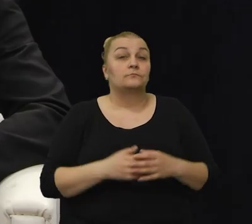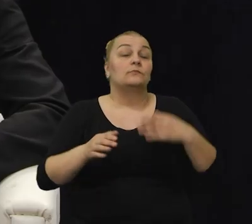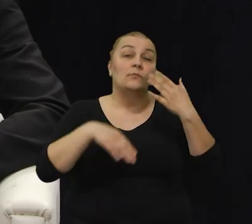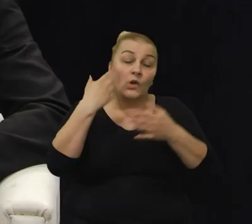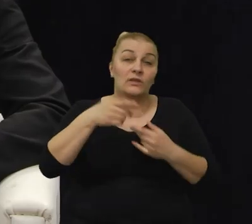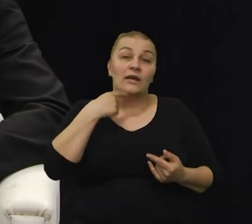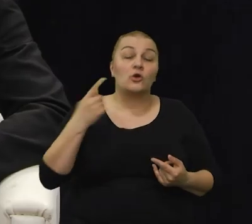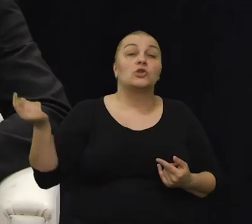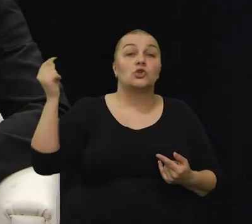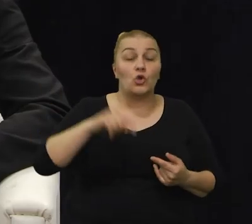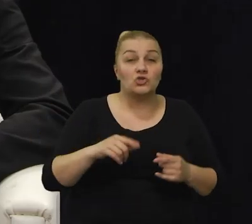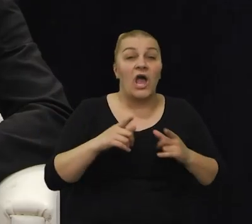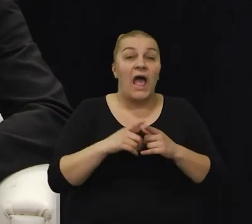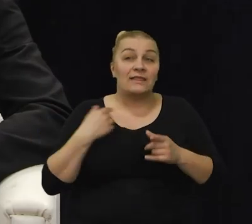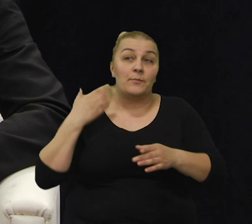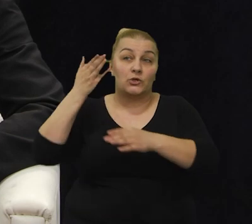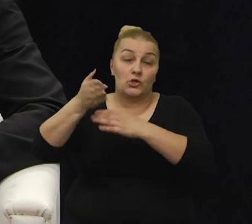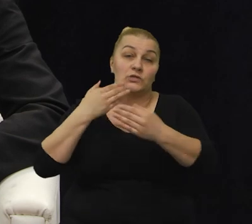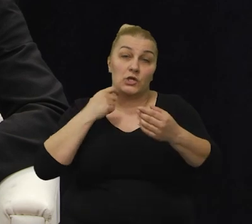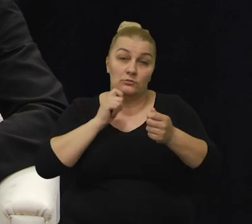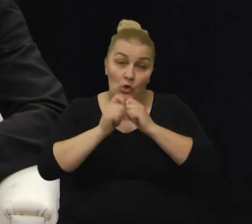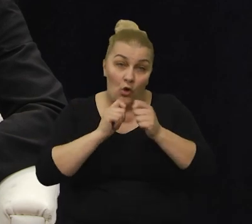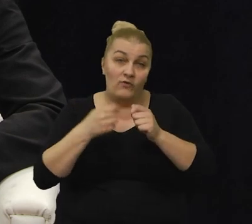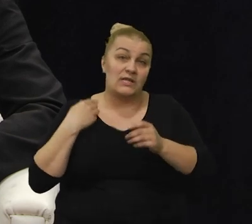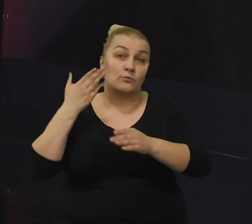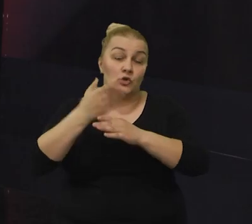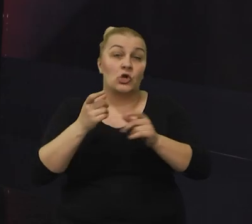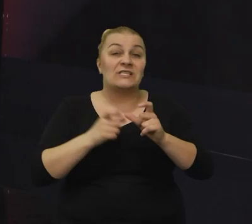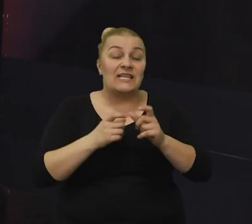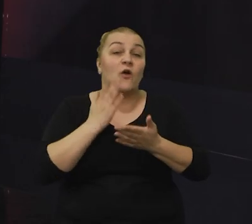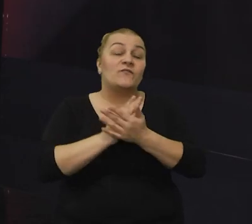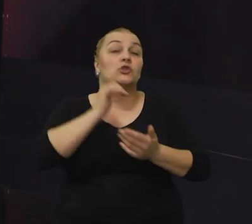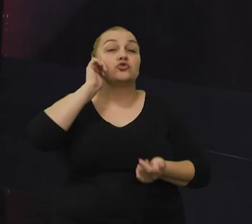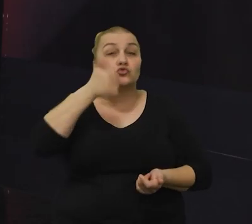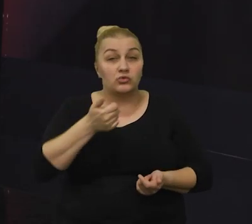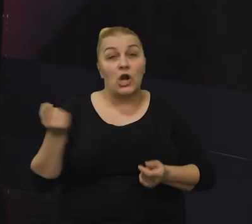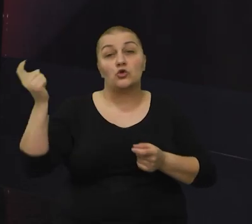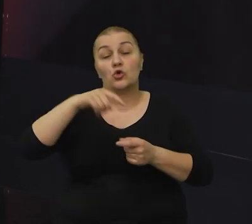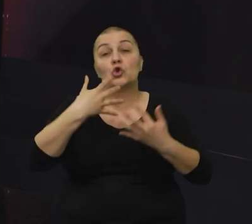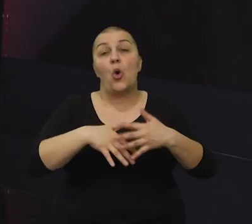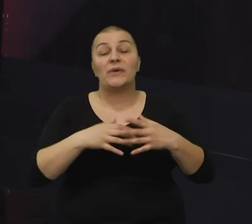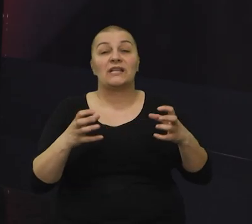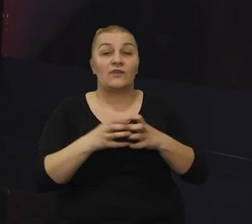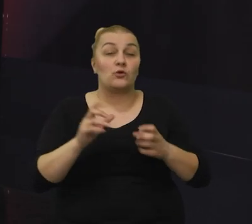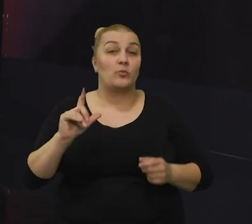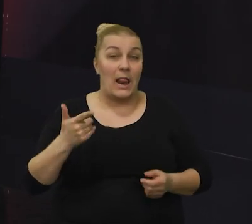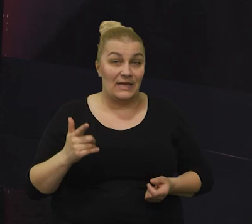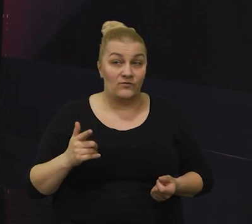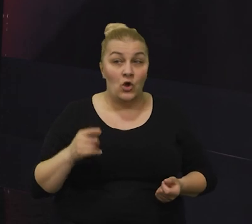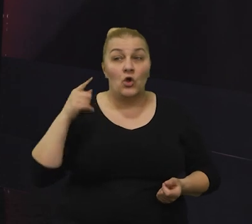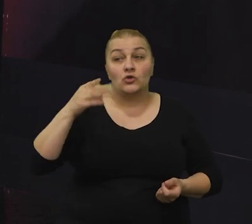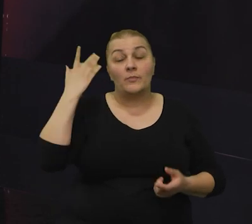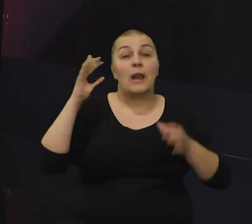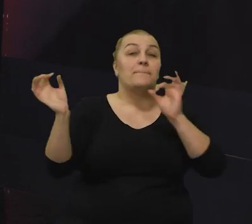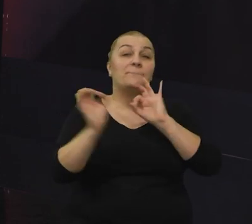onda rekao da će doći Ademir, s tobom se dogovorio, ja sam izišao od Škeje i on već sutra dan bio u operativnoj grupu Livno. Znači, to